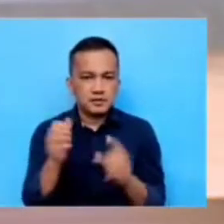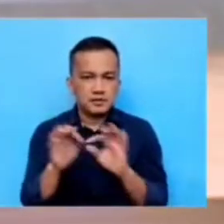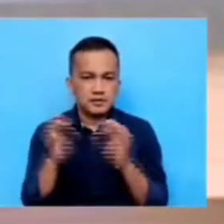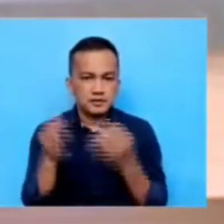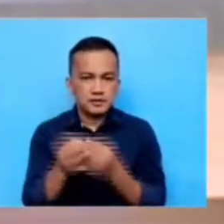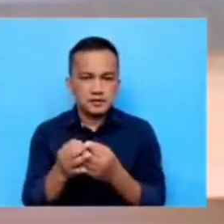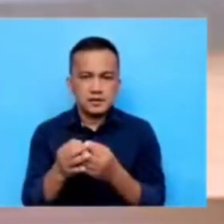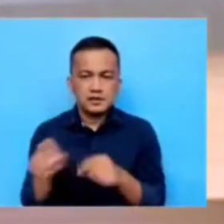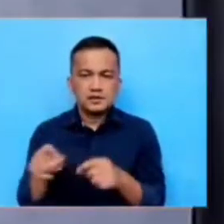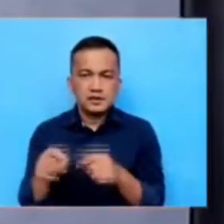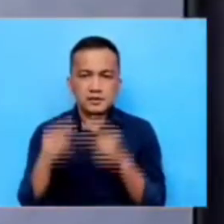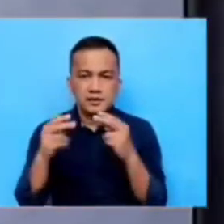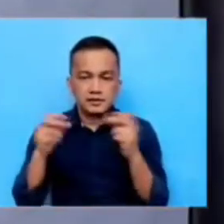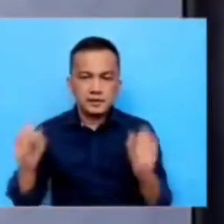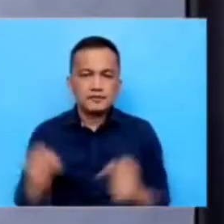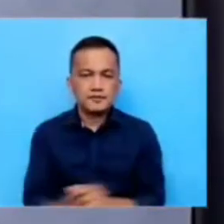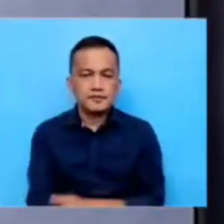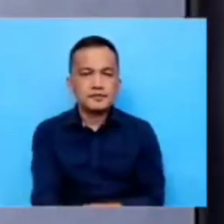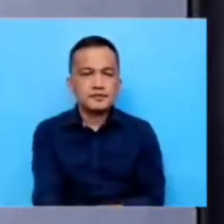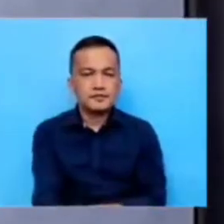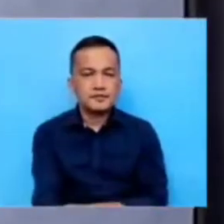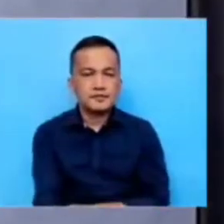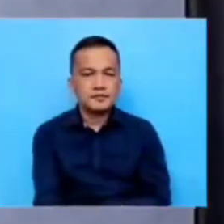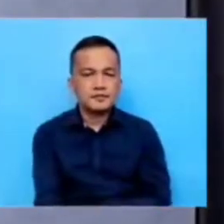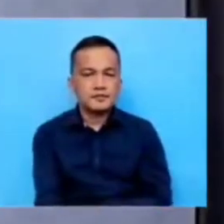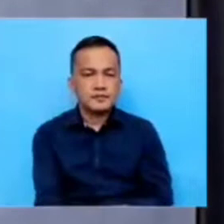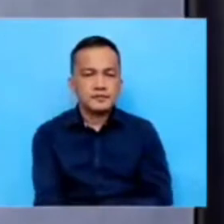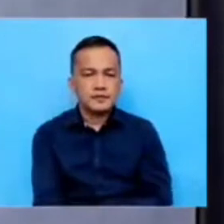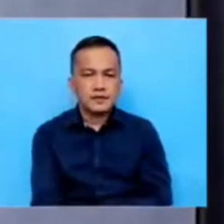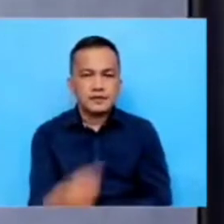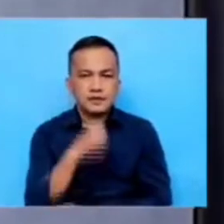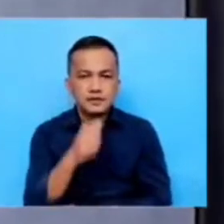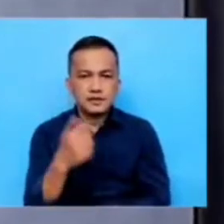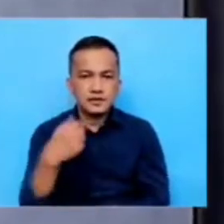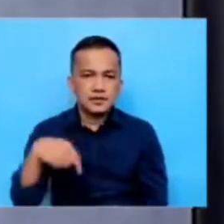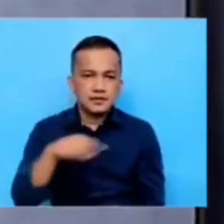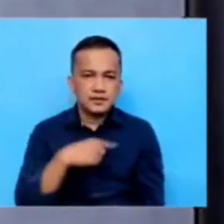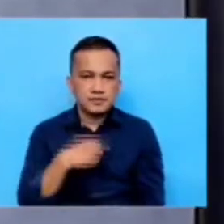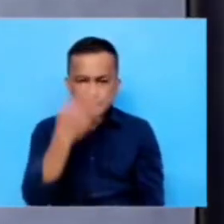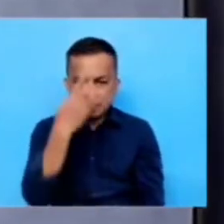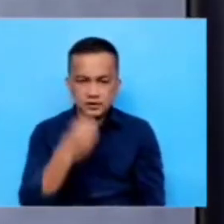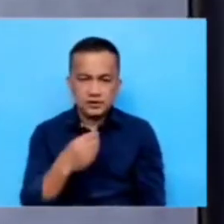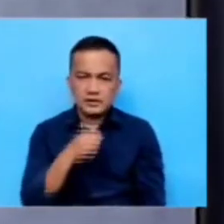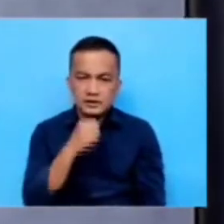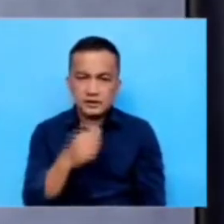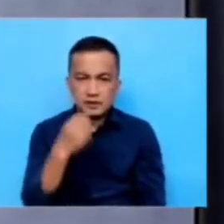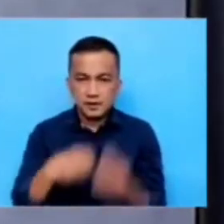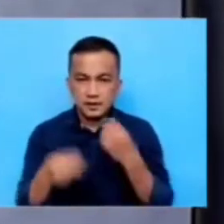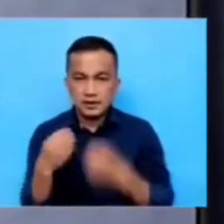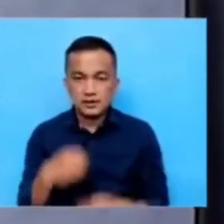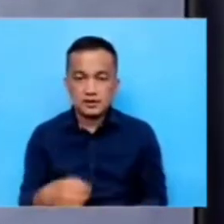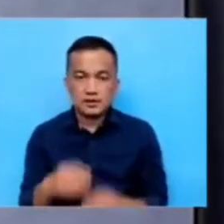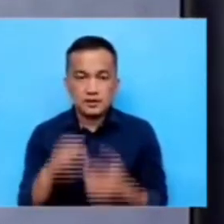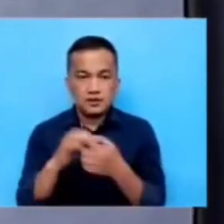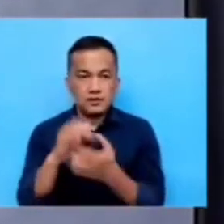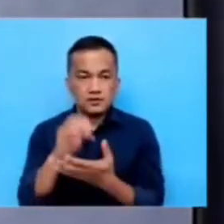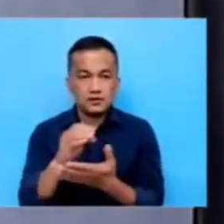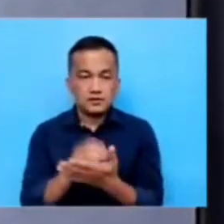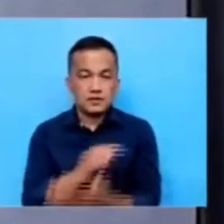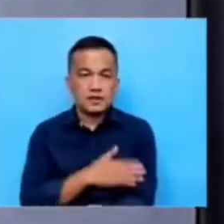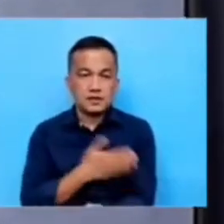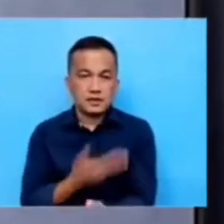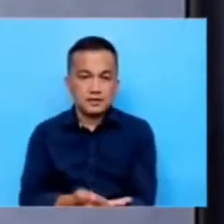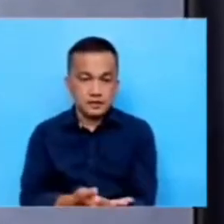ang balita. Hindi ho kami makatulog, hindi kami makakain. Siyempre, anak namin yung involved.